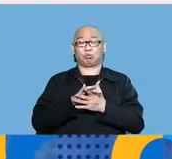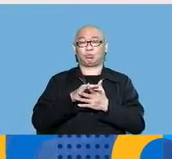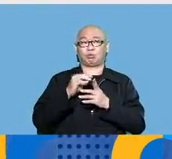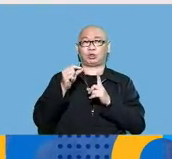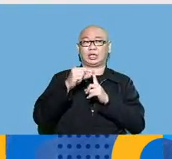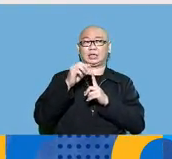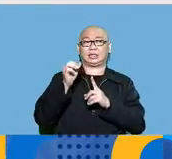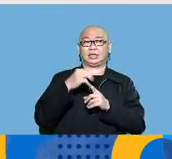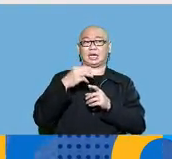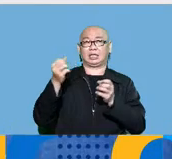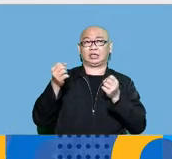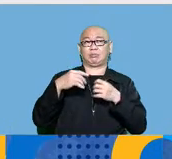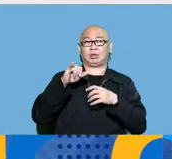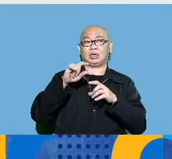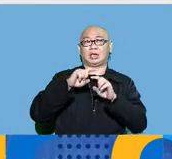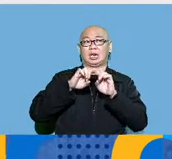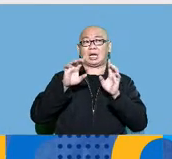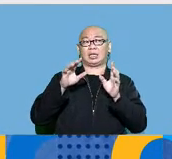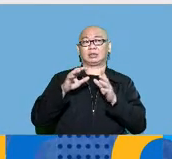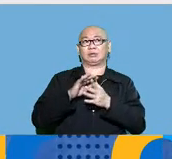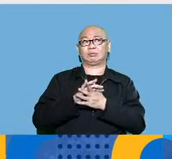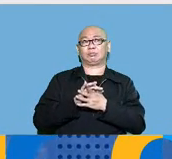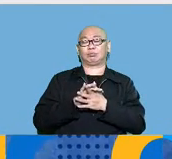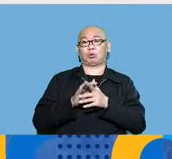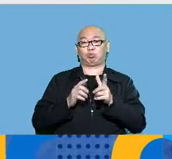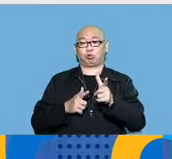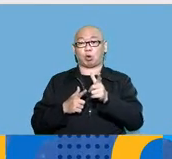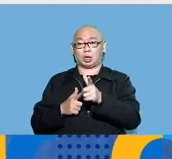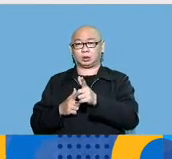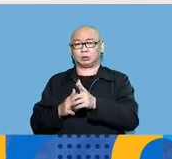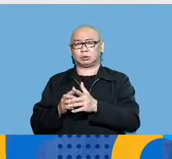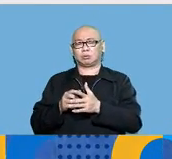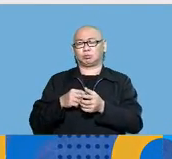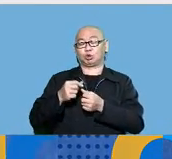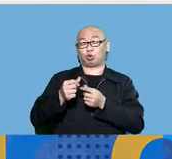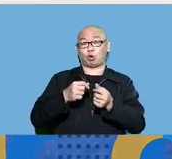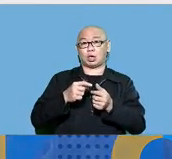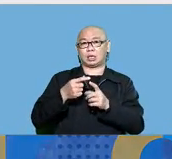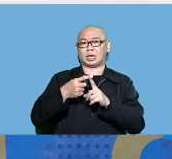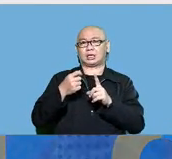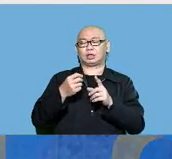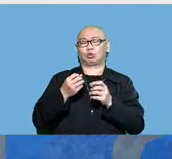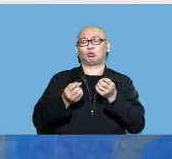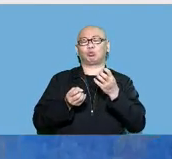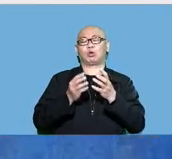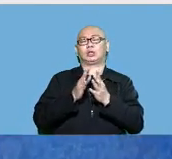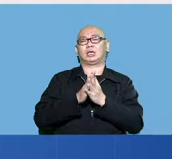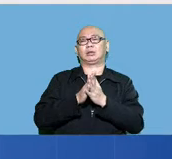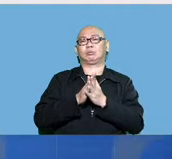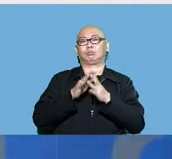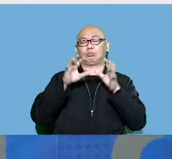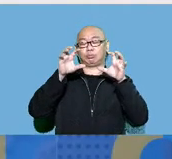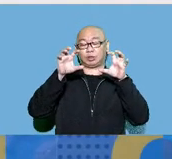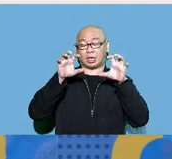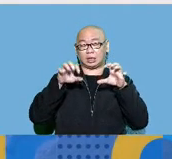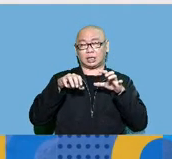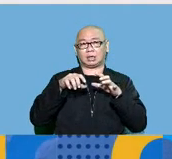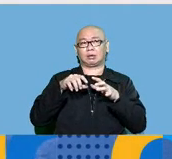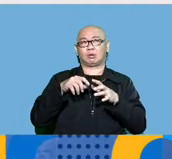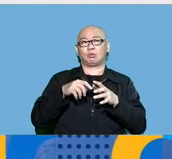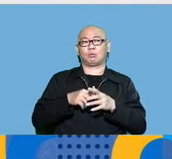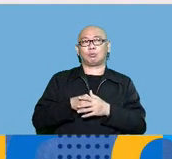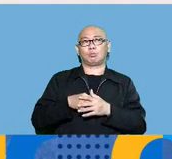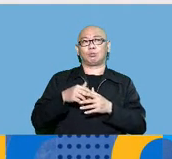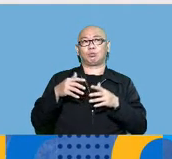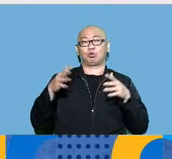ancaman yang lain yang sering kita temukan adalah perburuan dan perdagangan dari tumbuhan dan satwa liar. Ini sering terjadi, burung